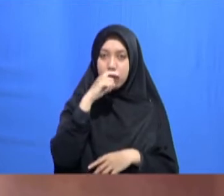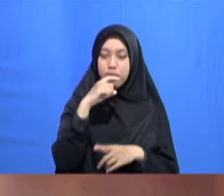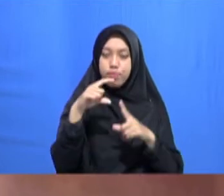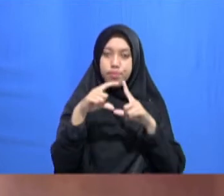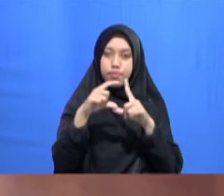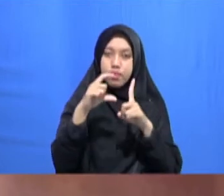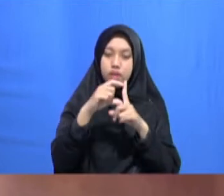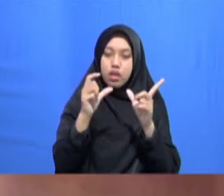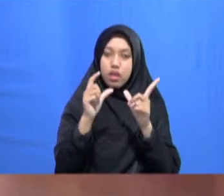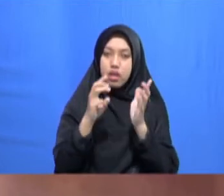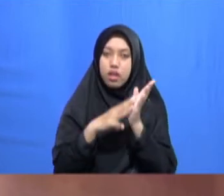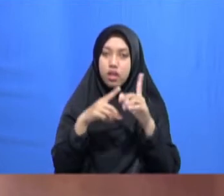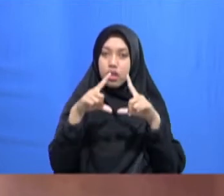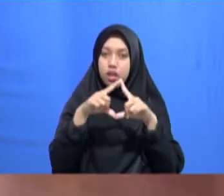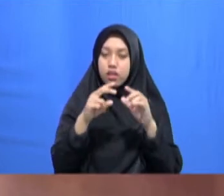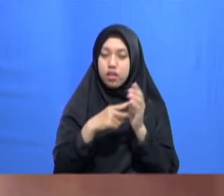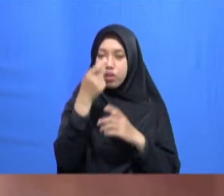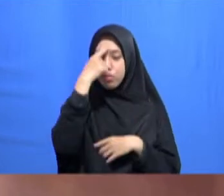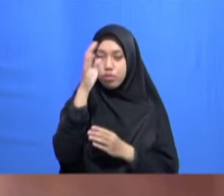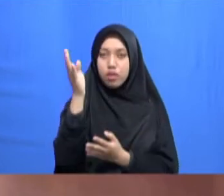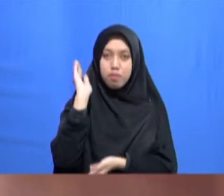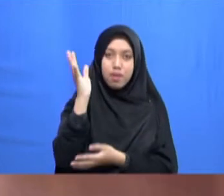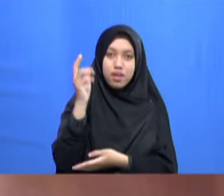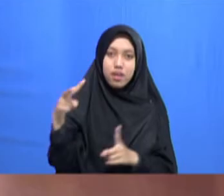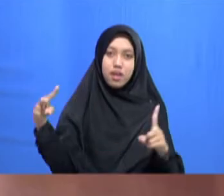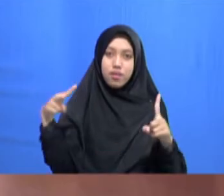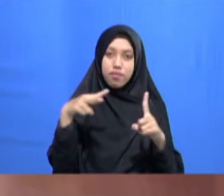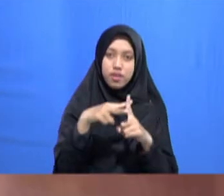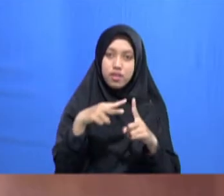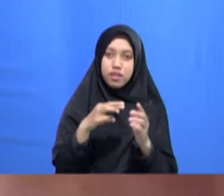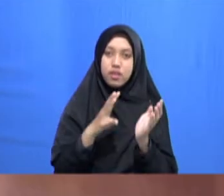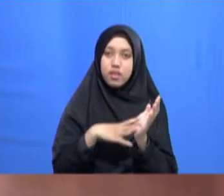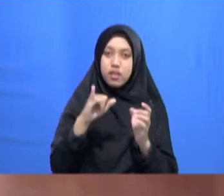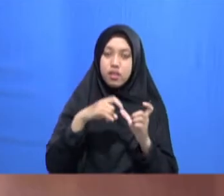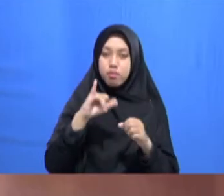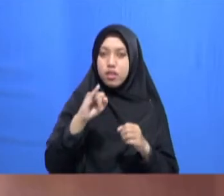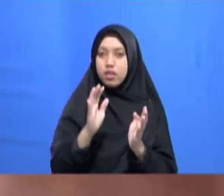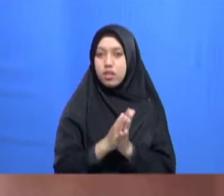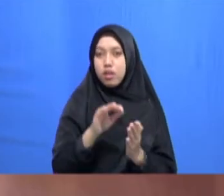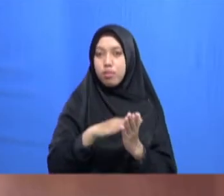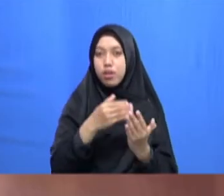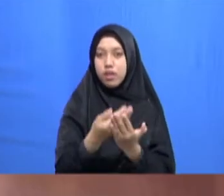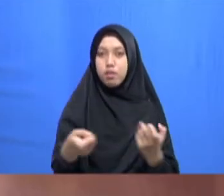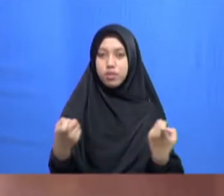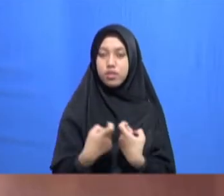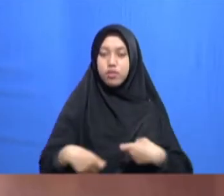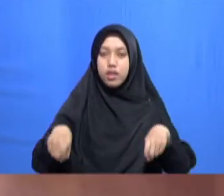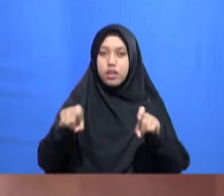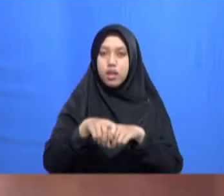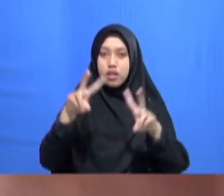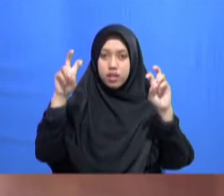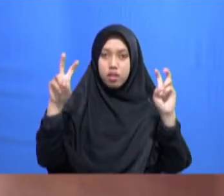SH untuk memaparkan visi, misi, dan program sesuai dengan tema kita pada hari